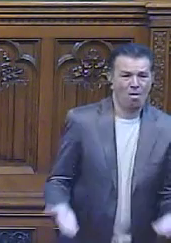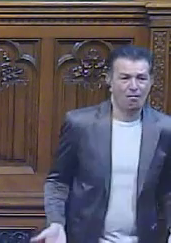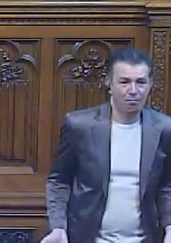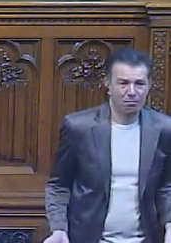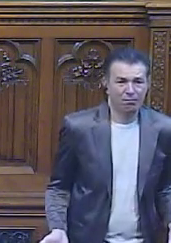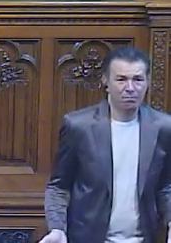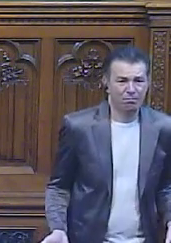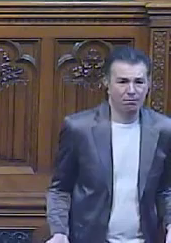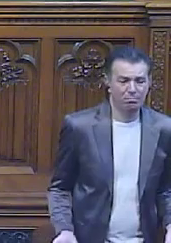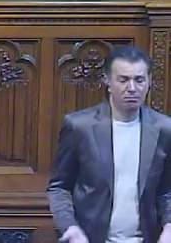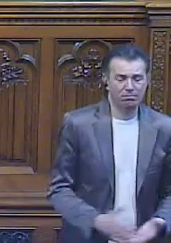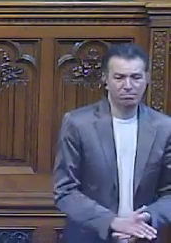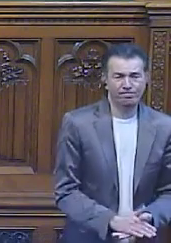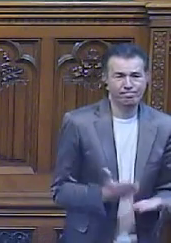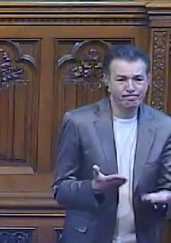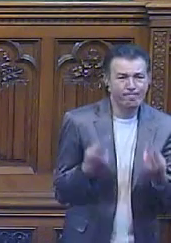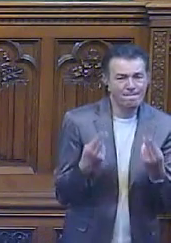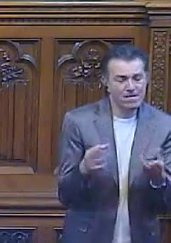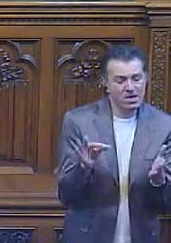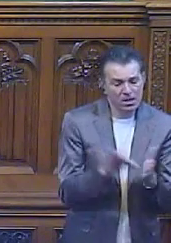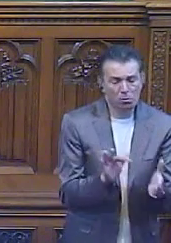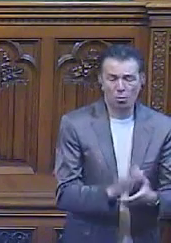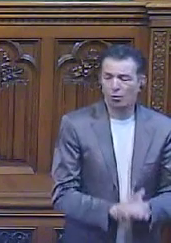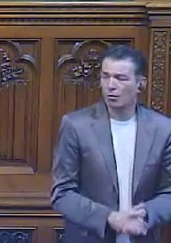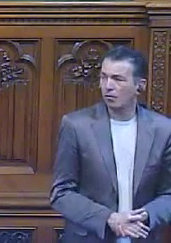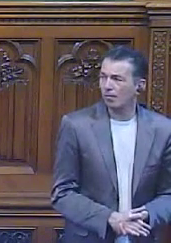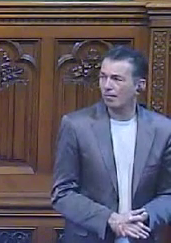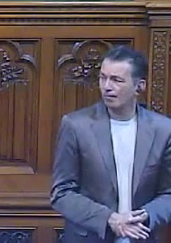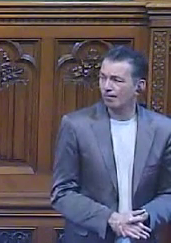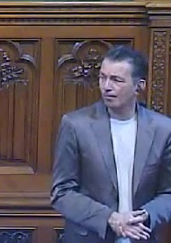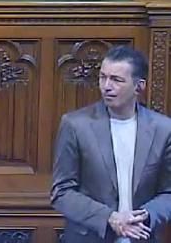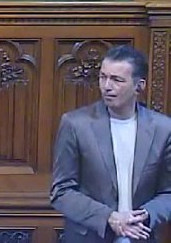der dringende Grund. Und